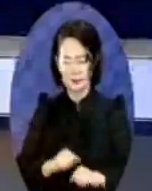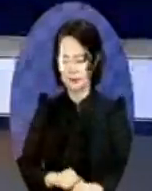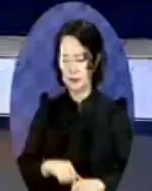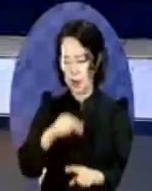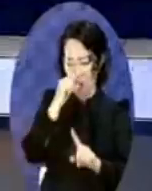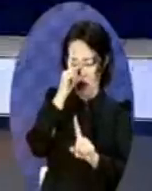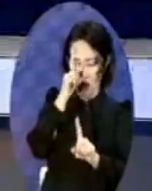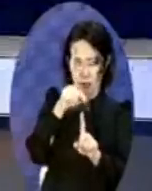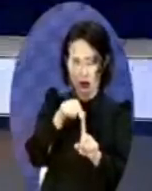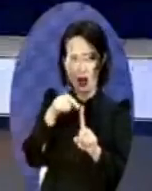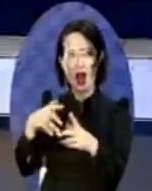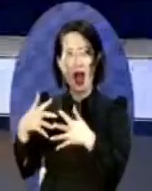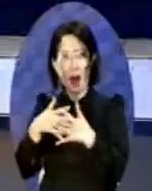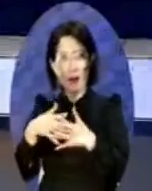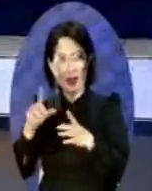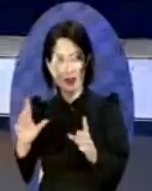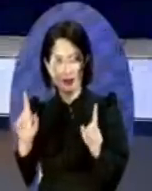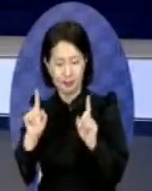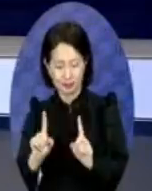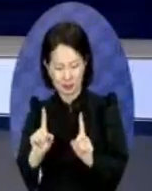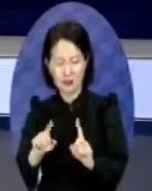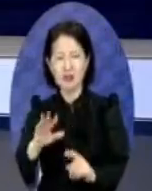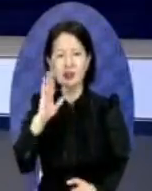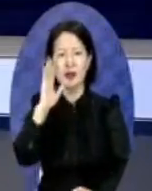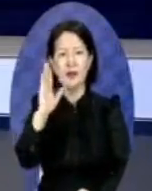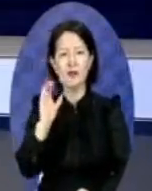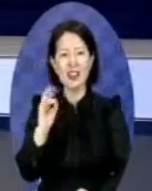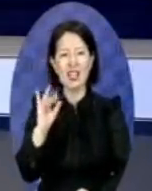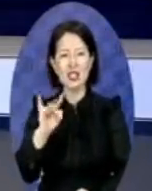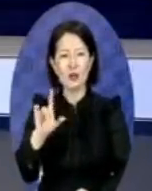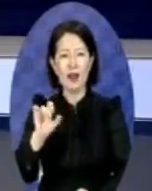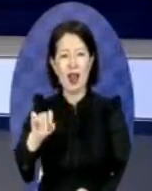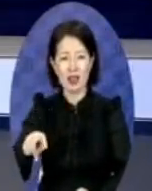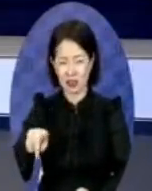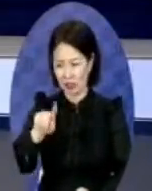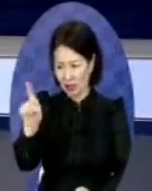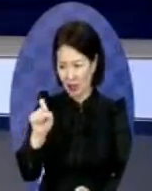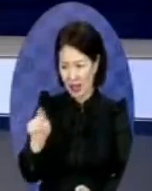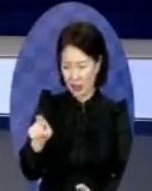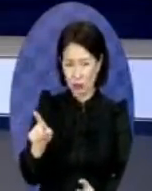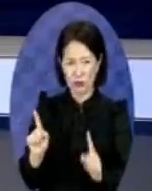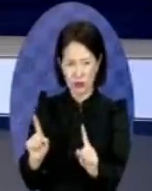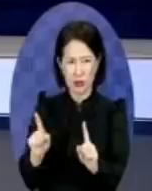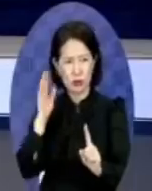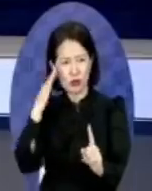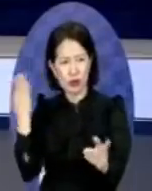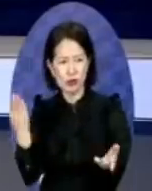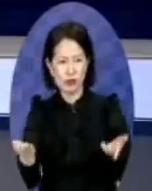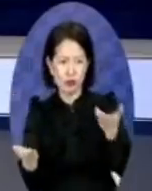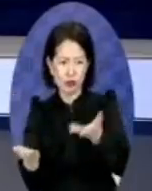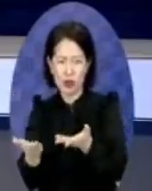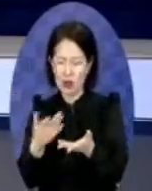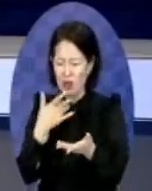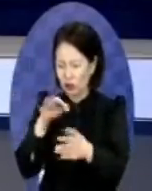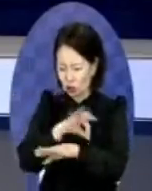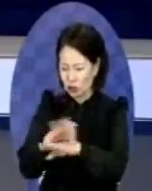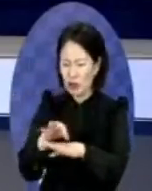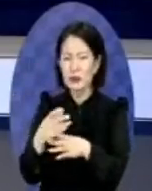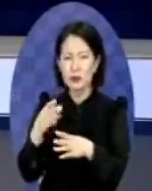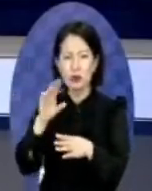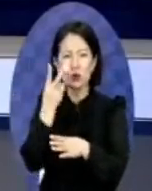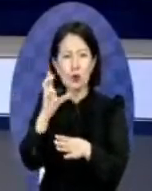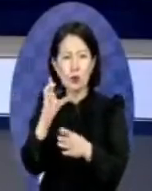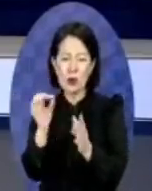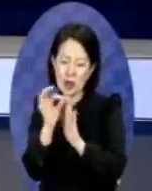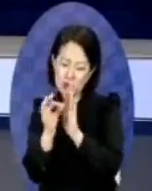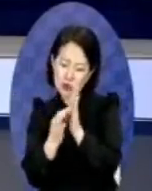Америкийн нэгдсэн улс Венесуэлийн асуудлаар өөр өөрийн байр суурийг тусгасан тогтоолын төслийг нэгдсэн үндэсний байгууллагаар хилэлцүүлэхээр чармайж байна. За Америкийн нэгдсэн